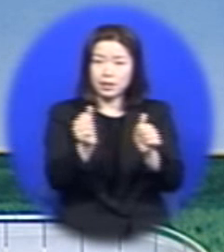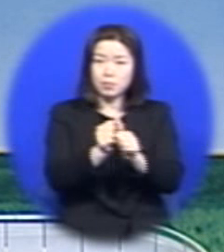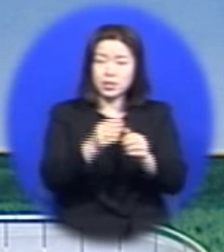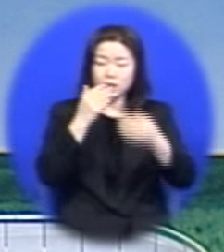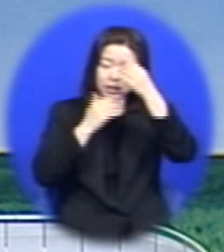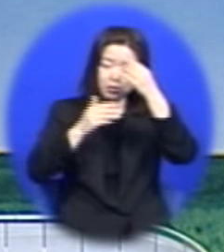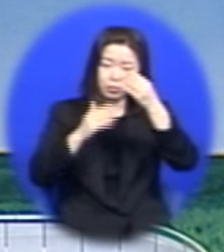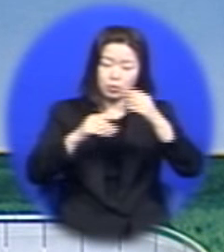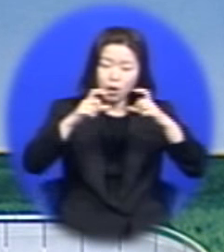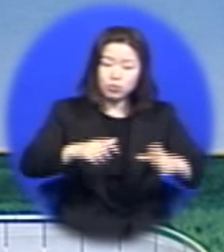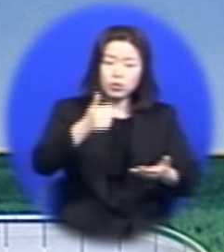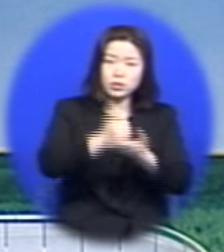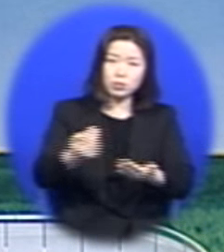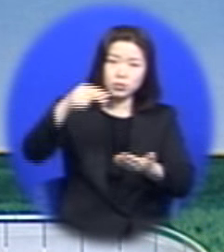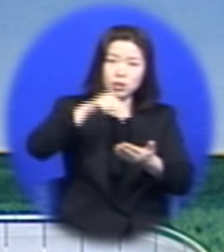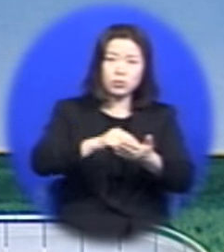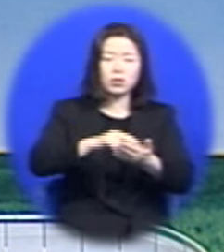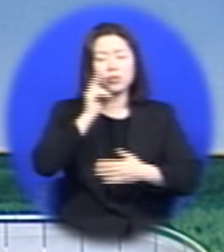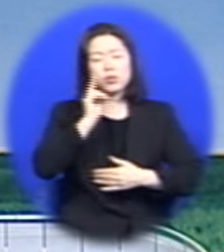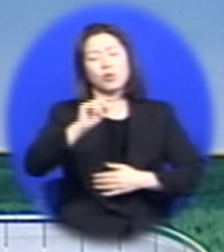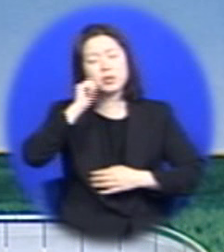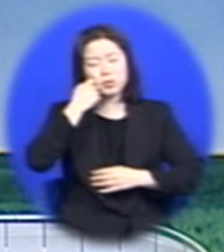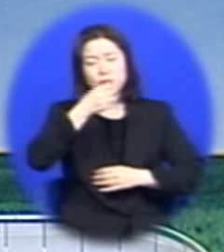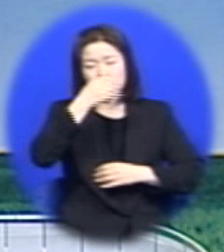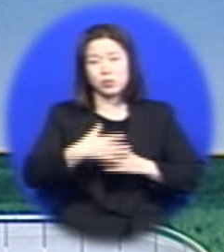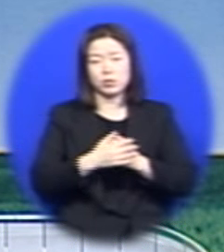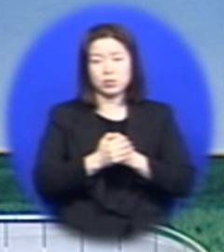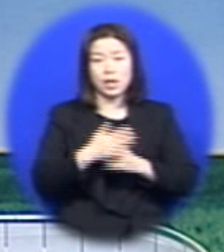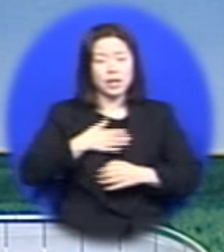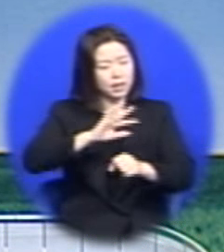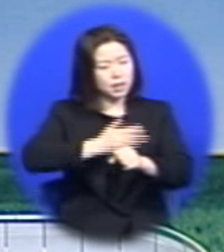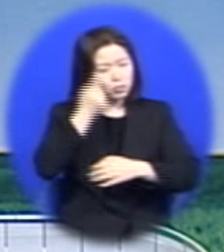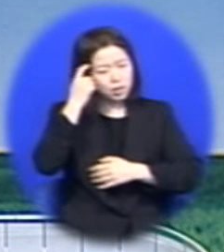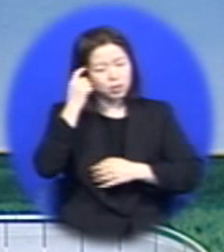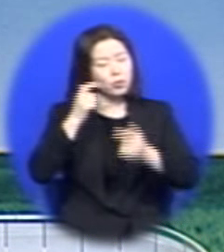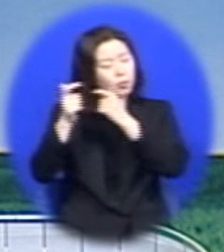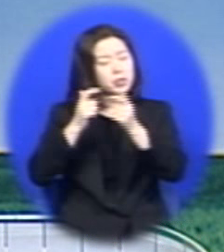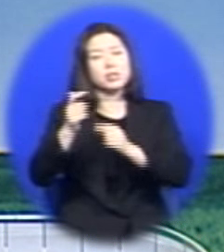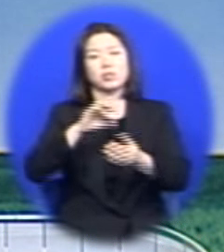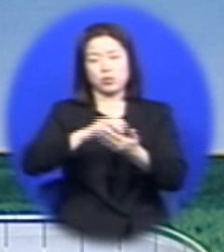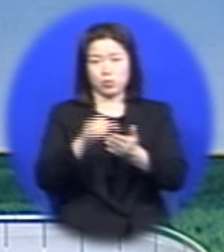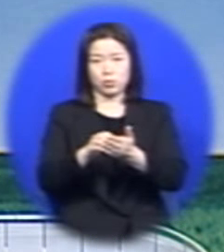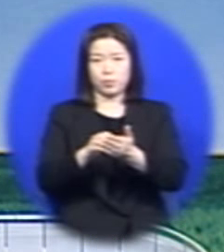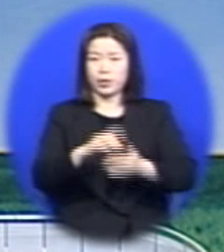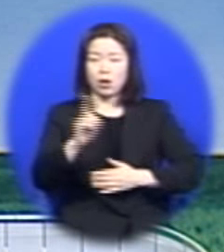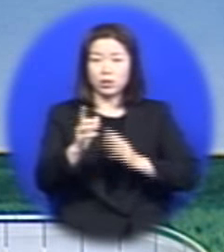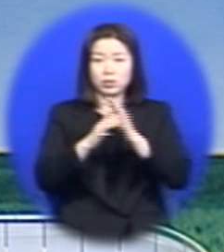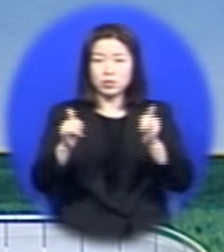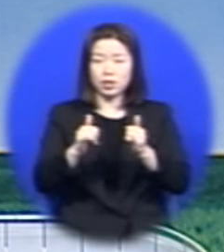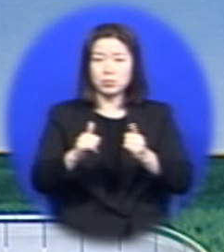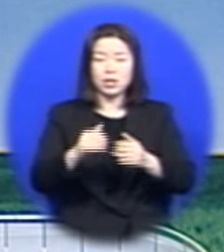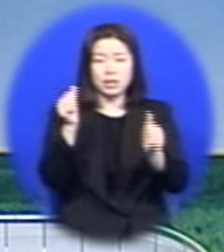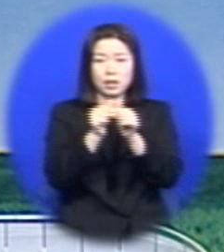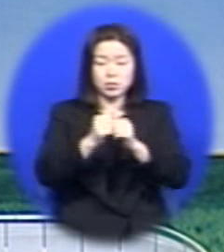세우는 거 너무 힘들었어요. 내가 잘못 생각하고 있는 거 아닌가 고민했을 정도예요. 어떤 사람은 남자 구역장 시키면 다른 교회